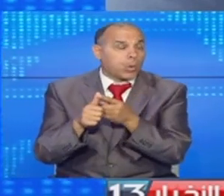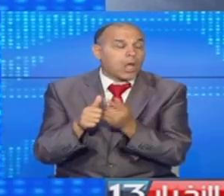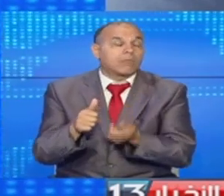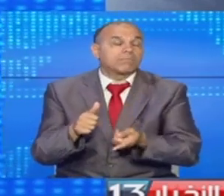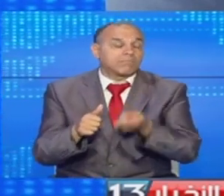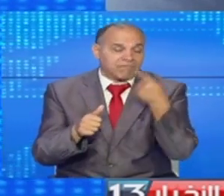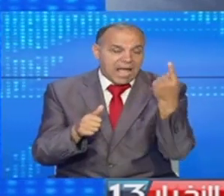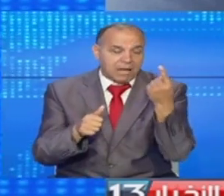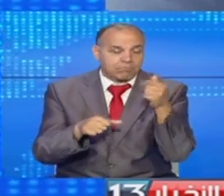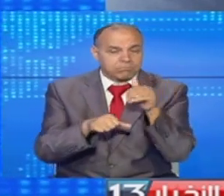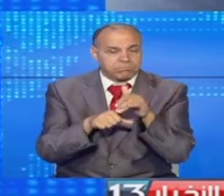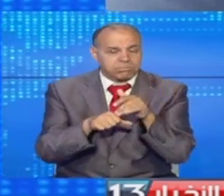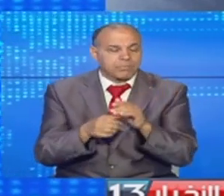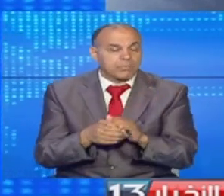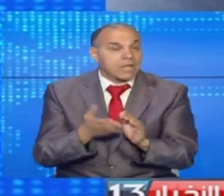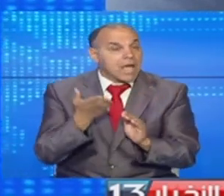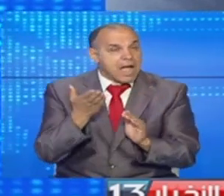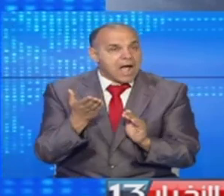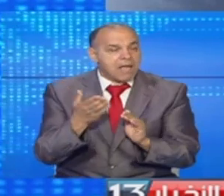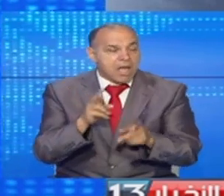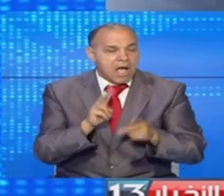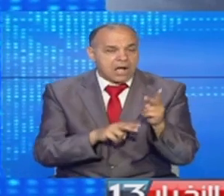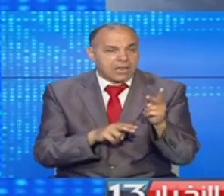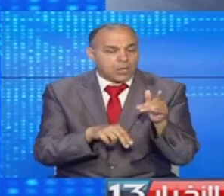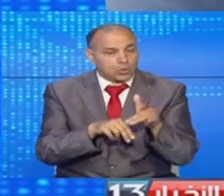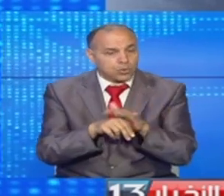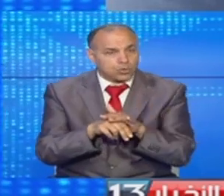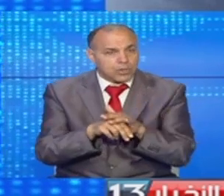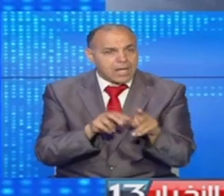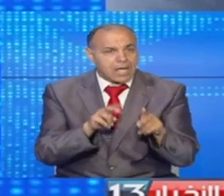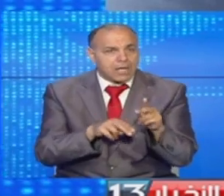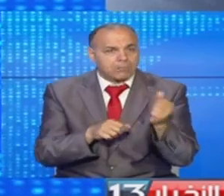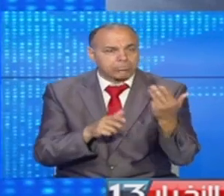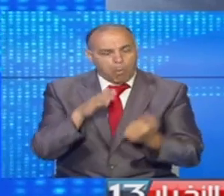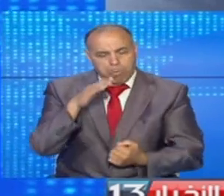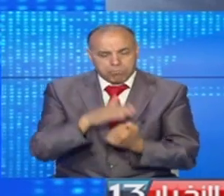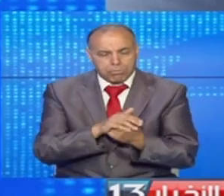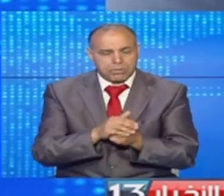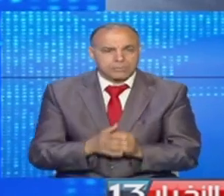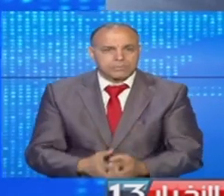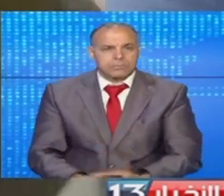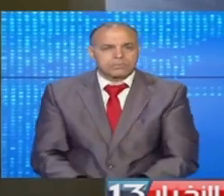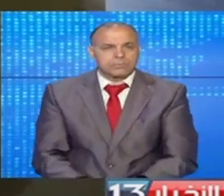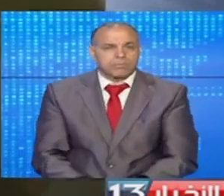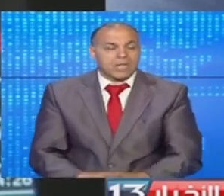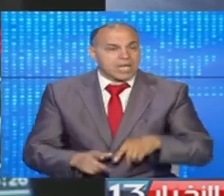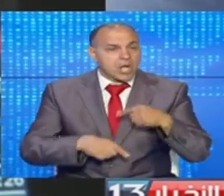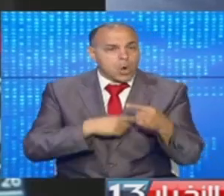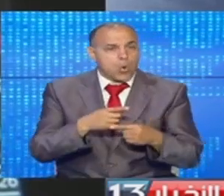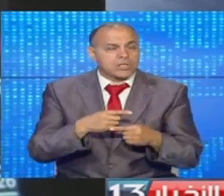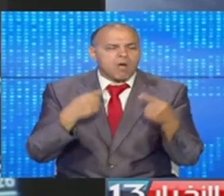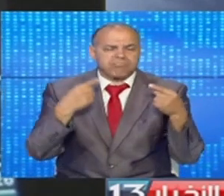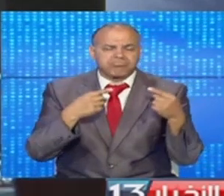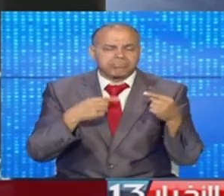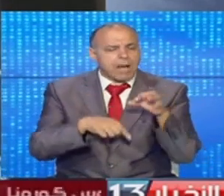متصدرة قائمة الدول التي بها أكثر حالات إصابة بأرقام قياسية. يواصل عدو البشرية